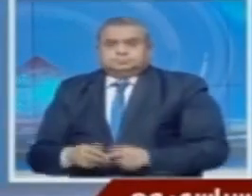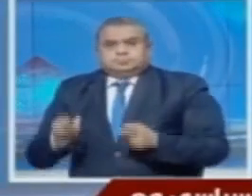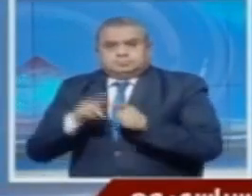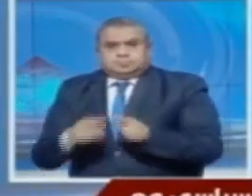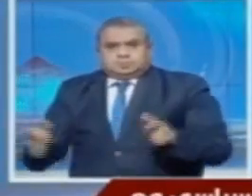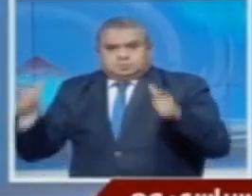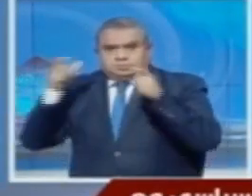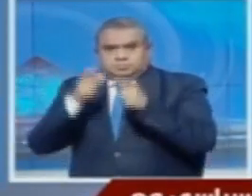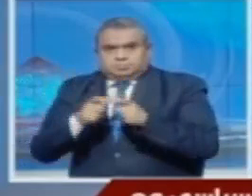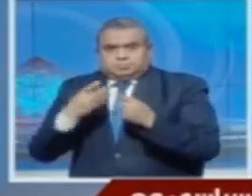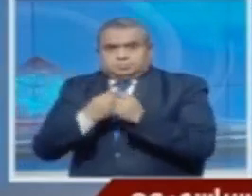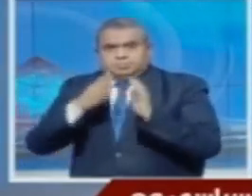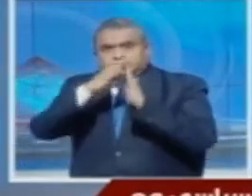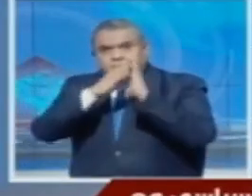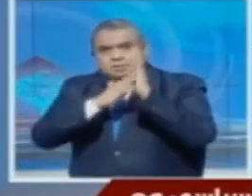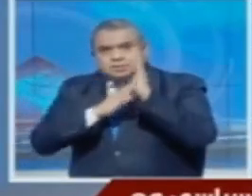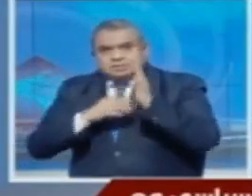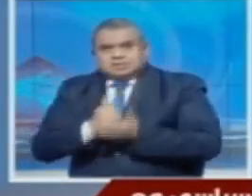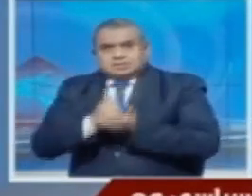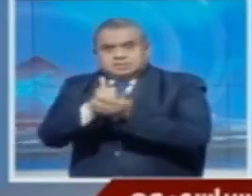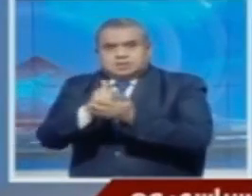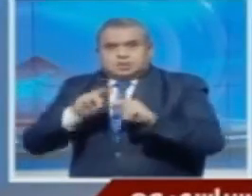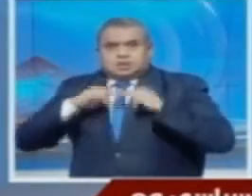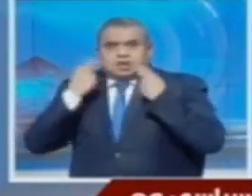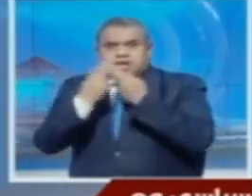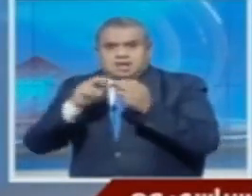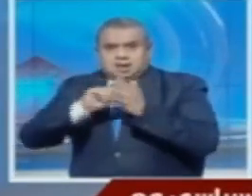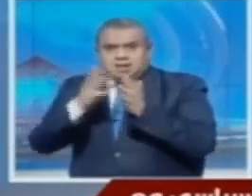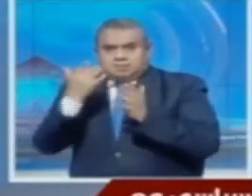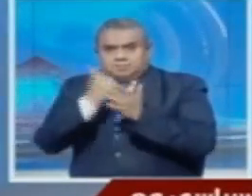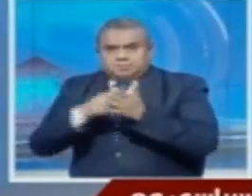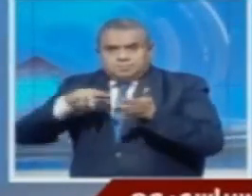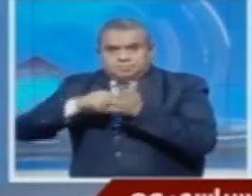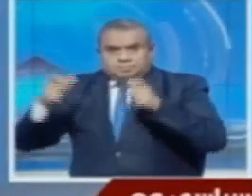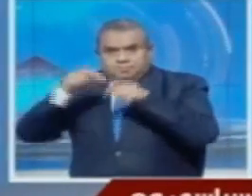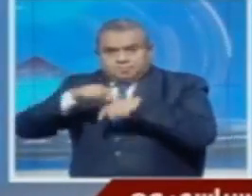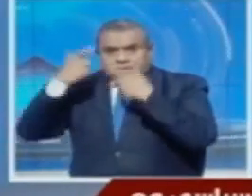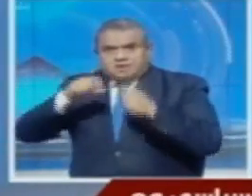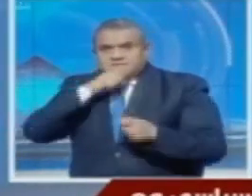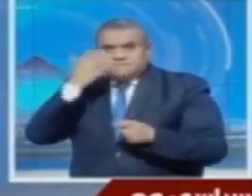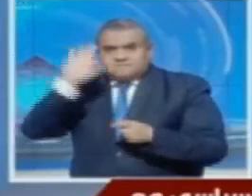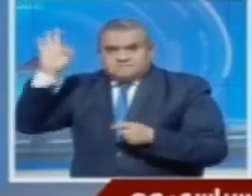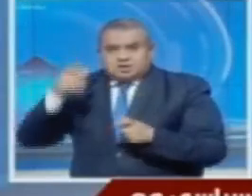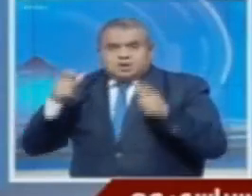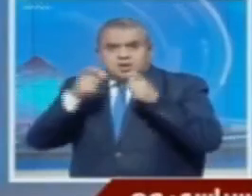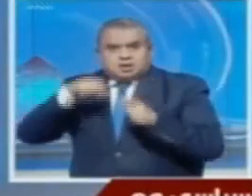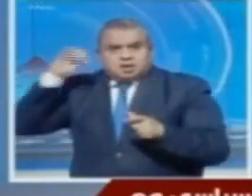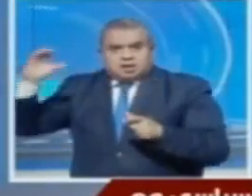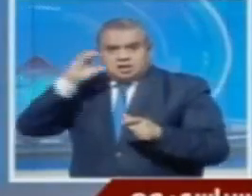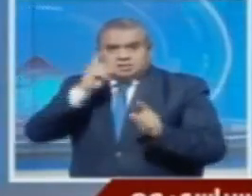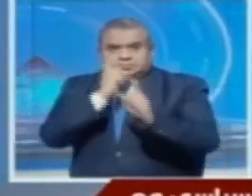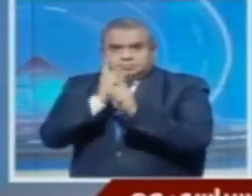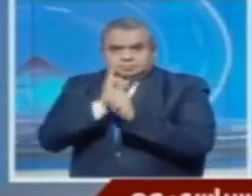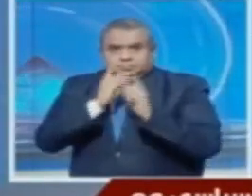وعلى هامش مشاركته في قمة الميثاق التمويلي العالمي الجديد المنعقدة بباريس، عقد الرئيس السيسي